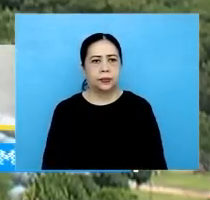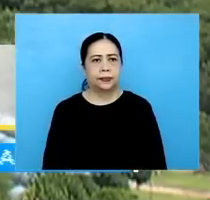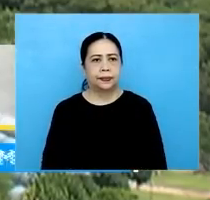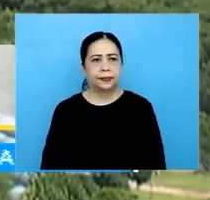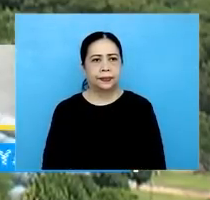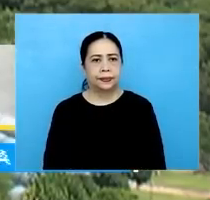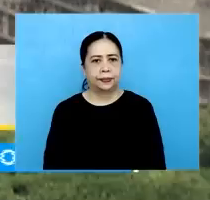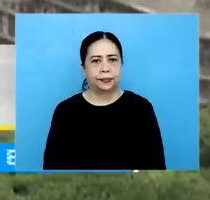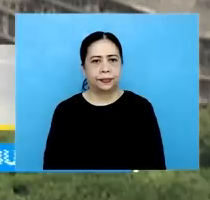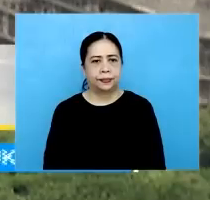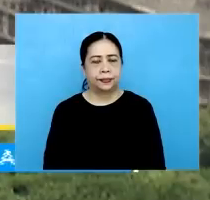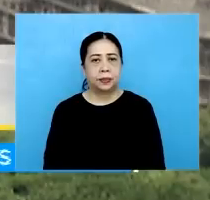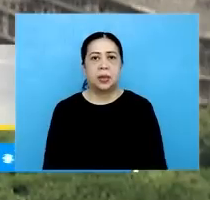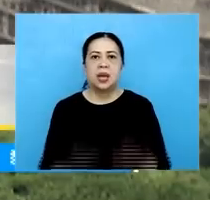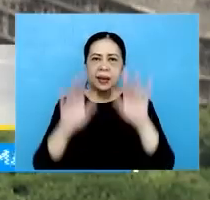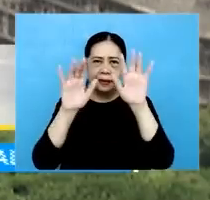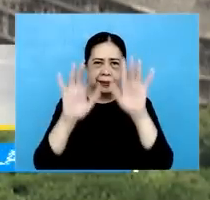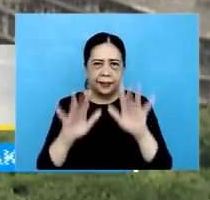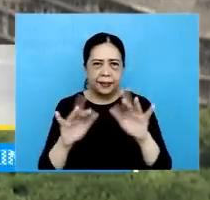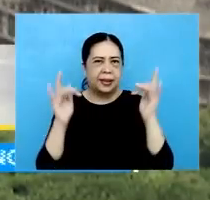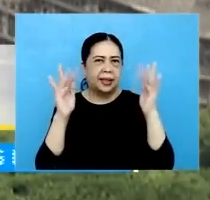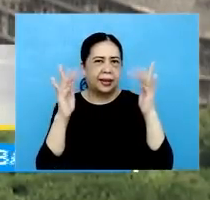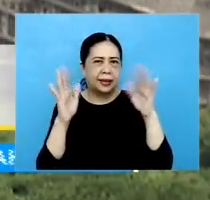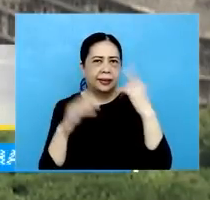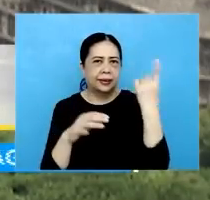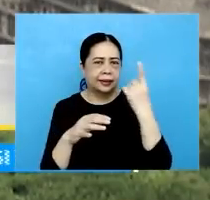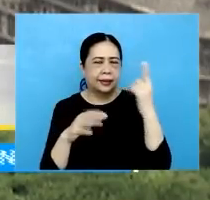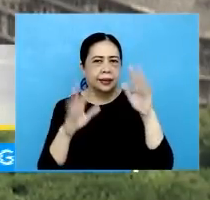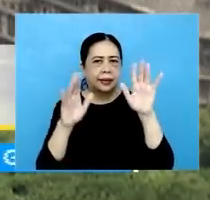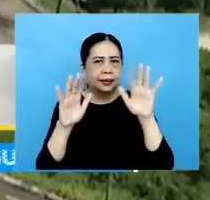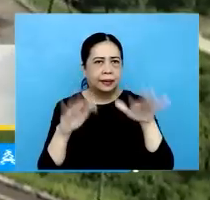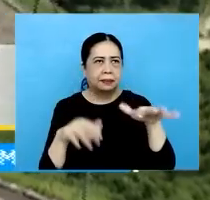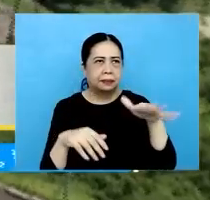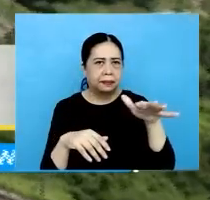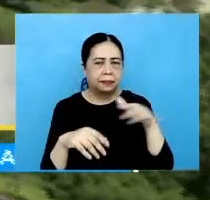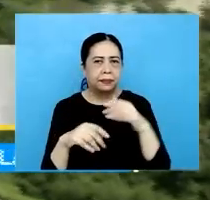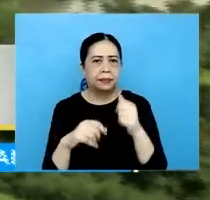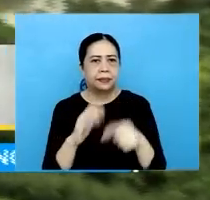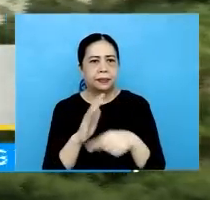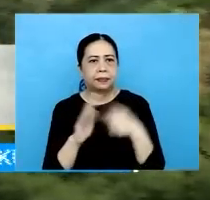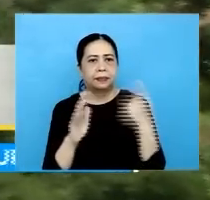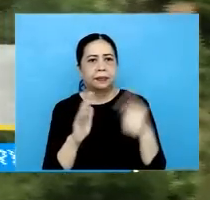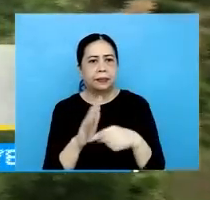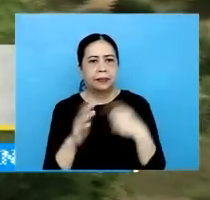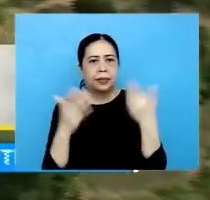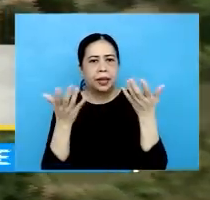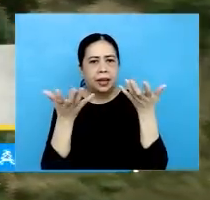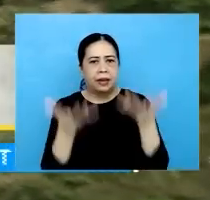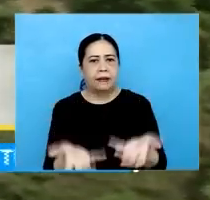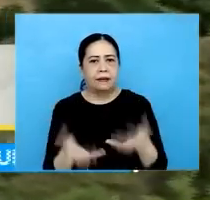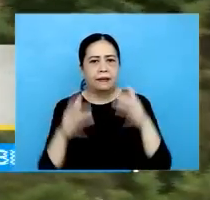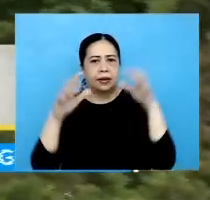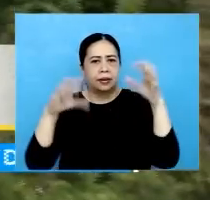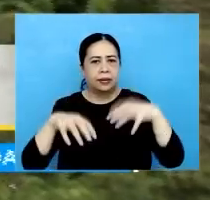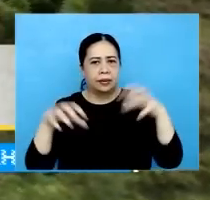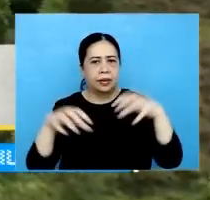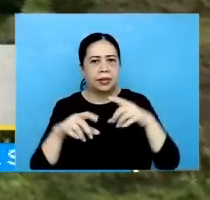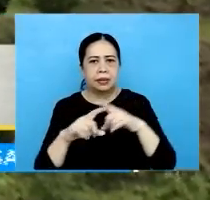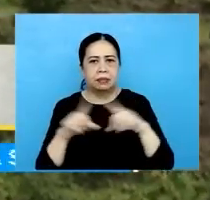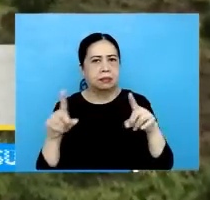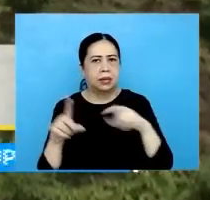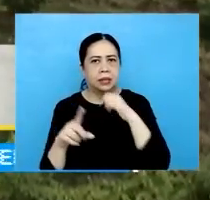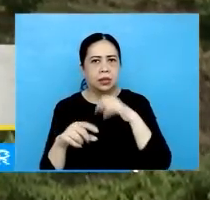May pag-uulan from light to moderate and to sometimes heavy rain. Mm-mm. But it's not torrential